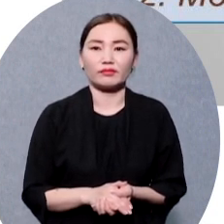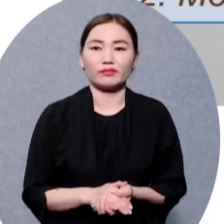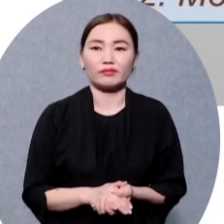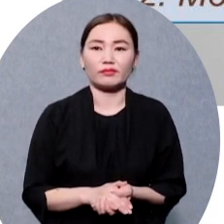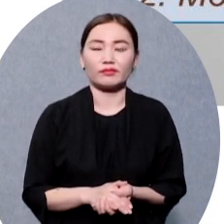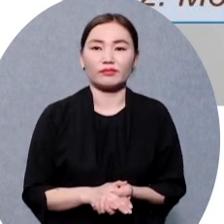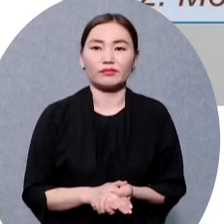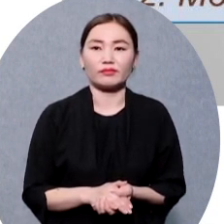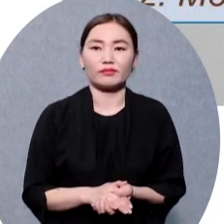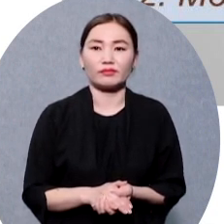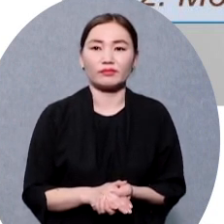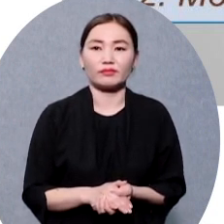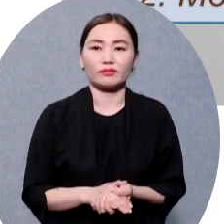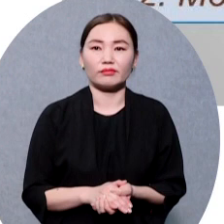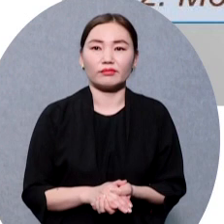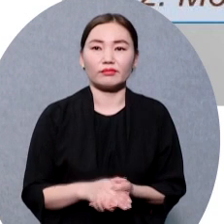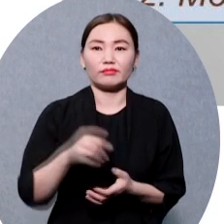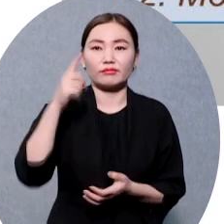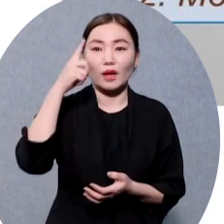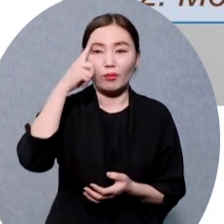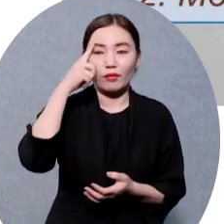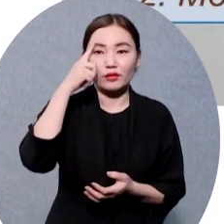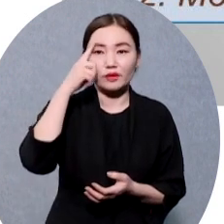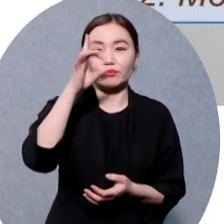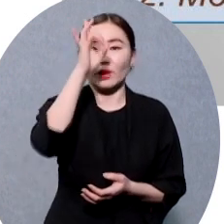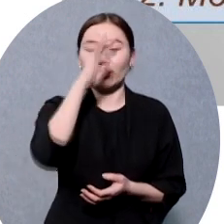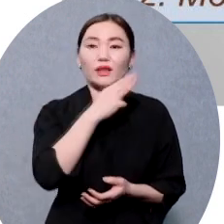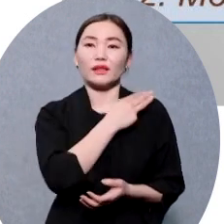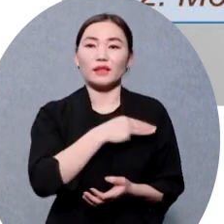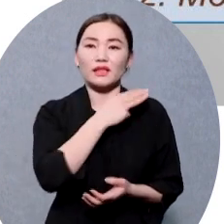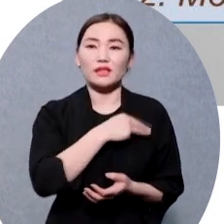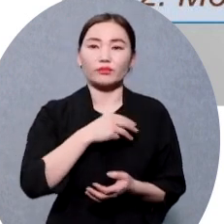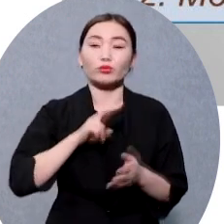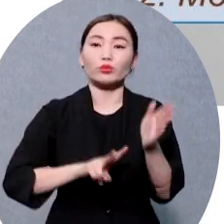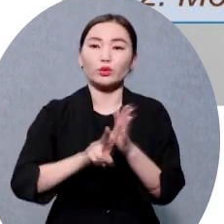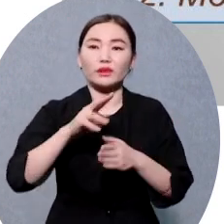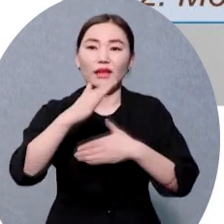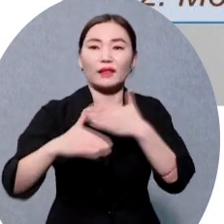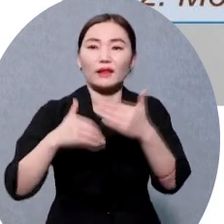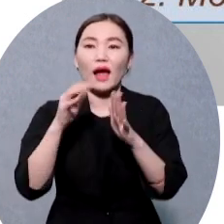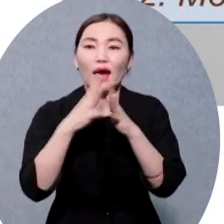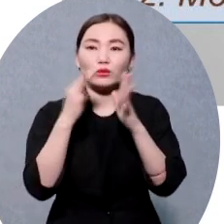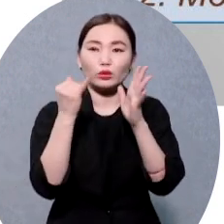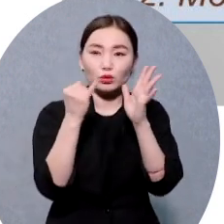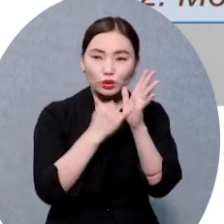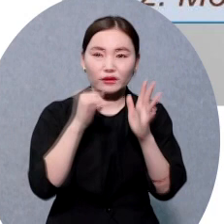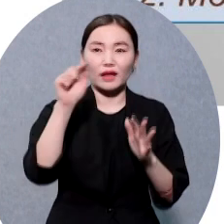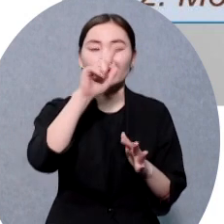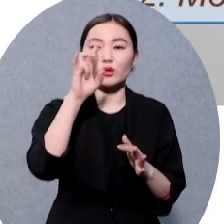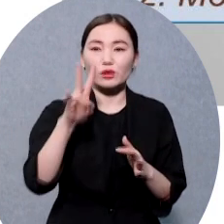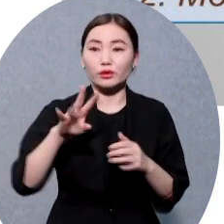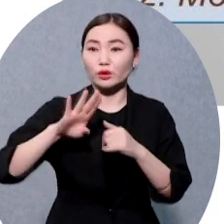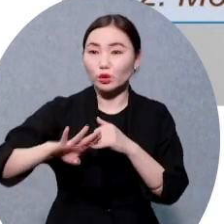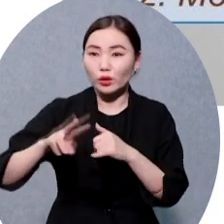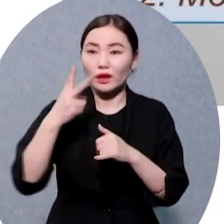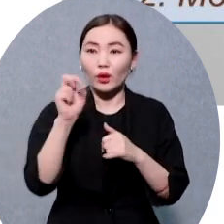мэдээлэлээс баримтаас харж одоо шинжлэх тийм ээ. За Монгол бурхны шашин дэлгэрсэн 16-р зууны сүүлд үеэс